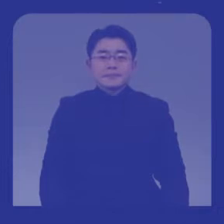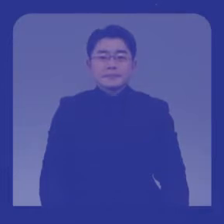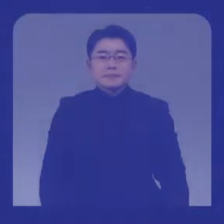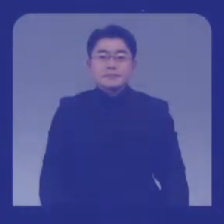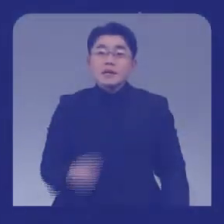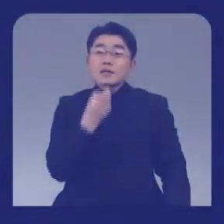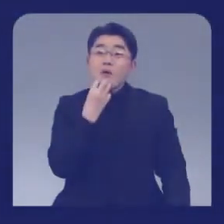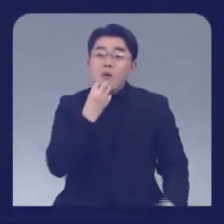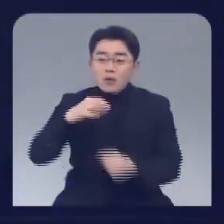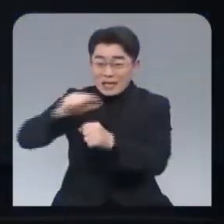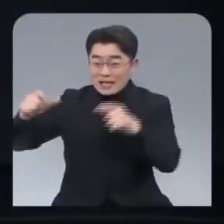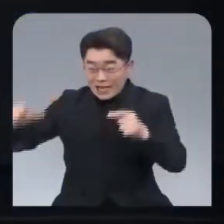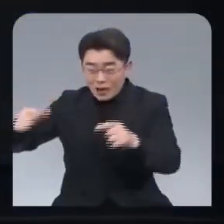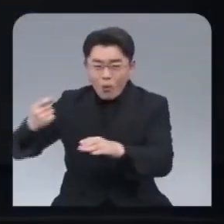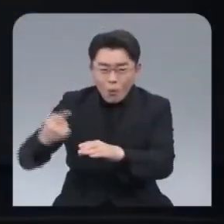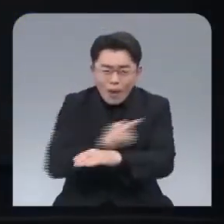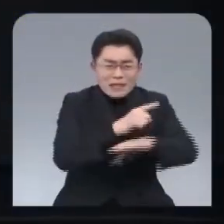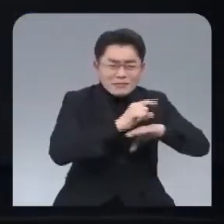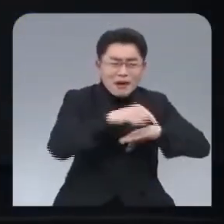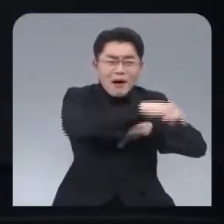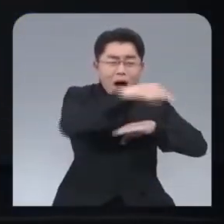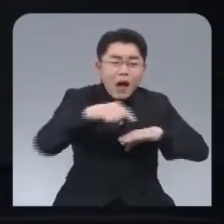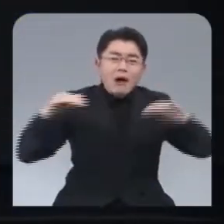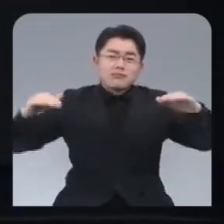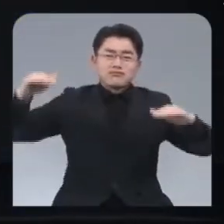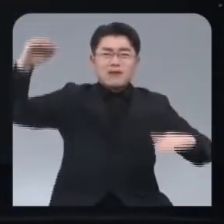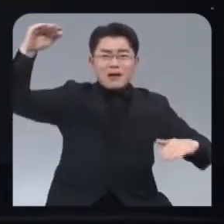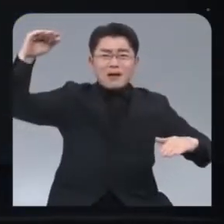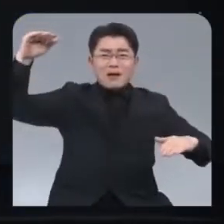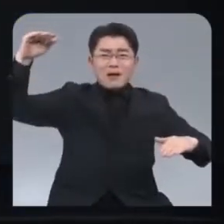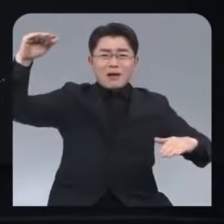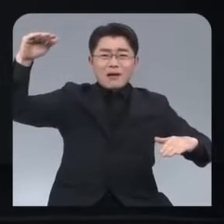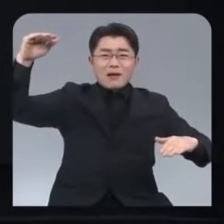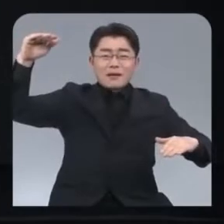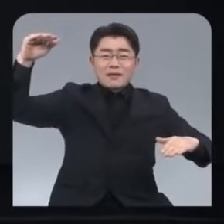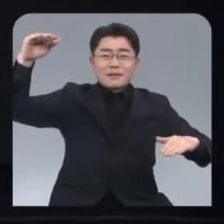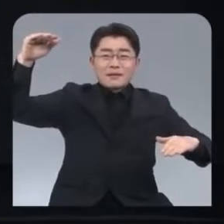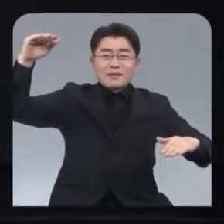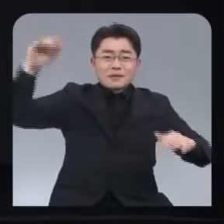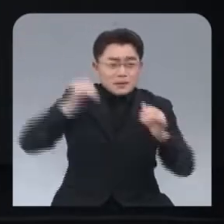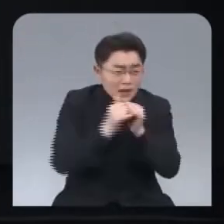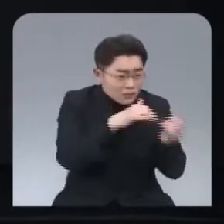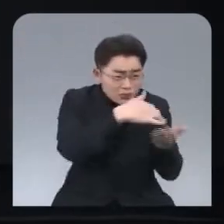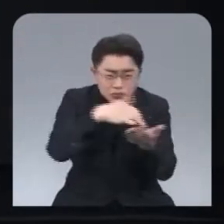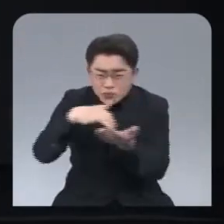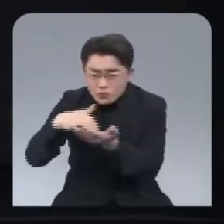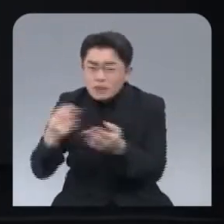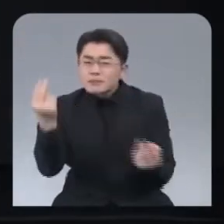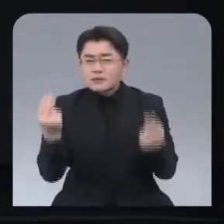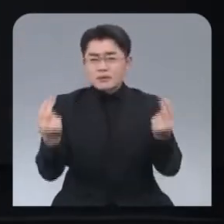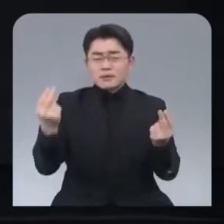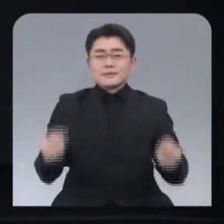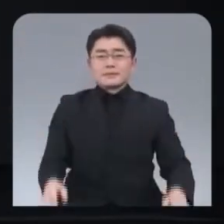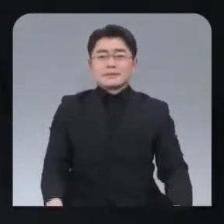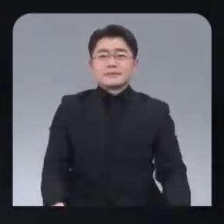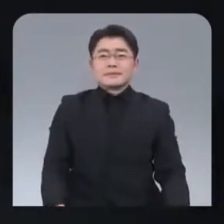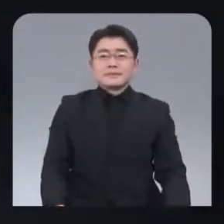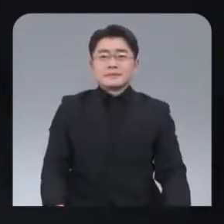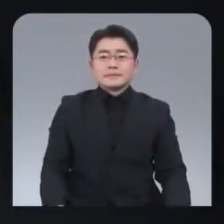수도권과 비수도권의 격차 가장 단순하게 인구밀도 부터 살펴보겠습니다